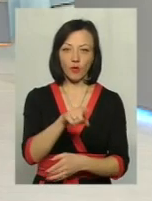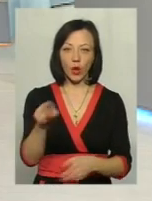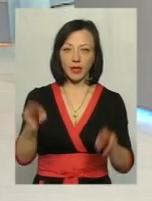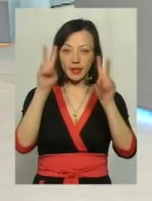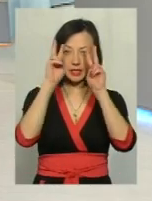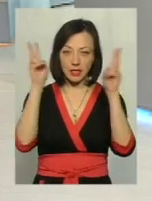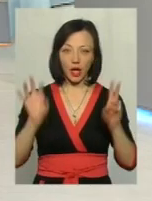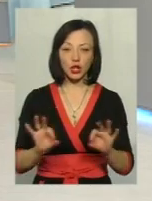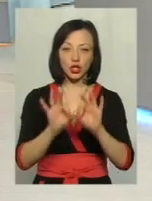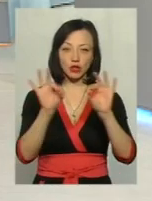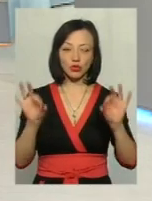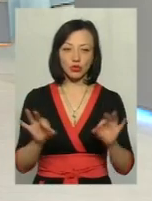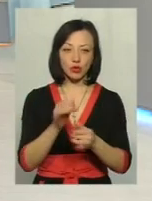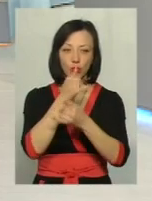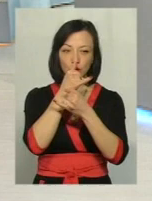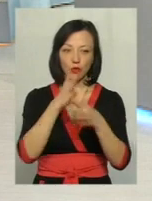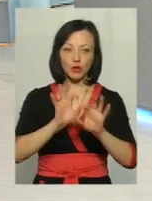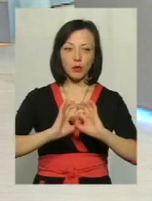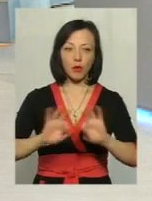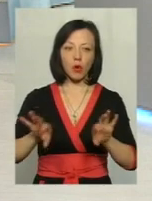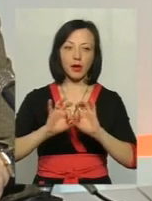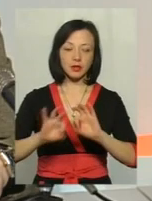знають нічого і не можуть пояснити.